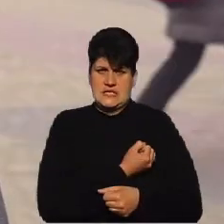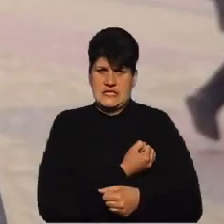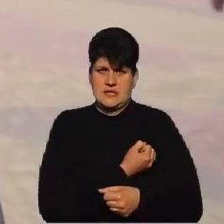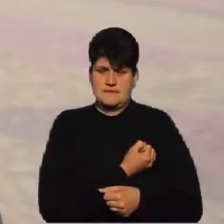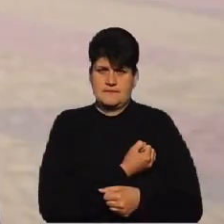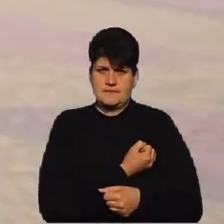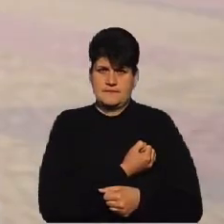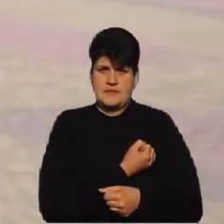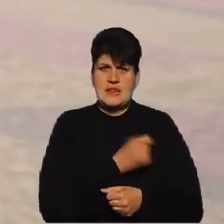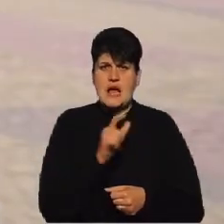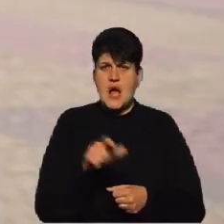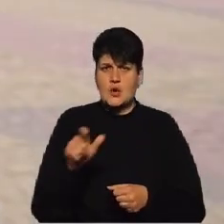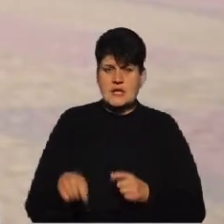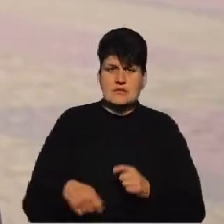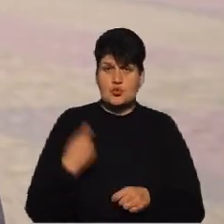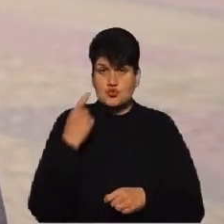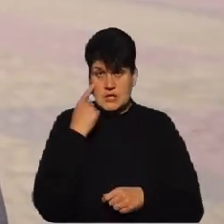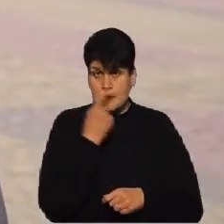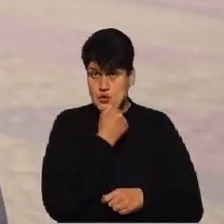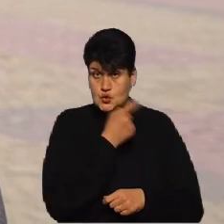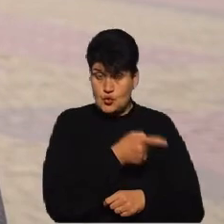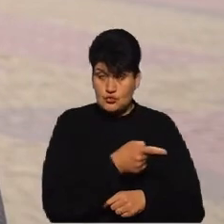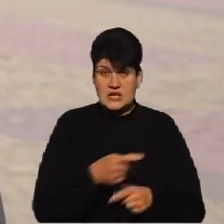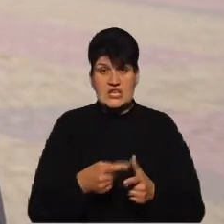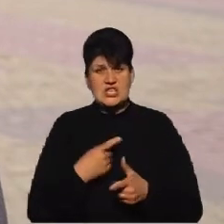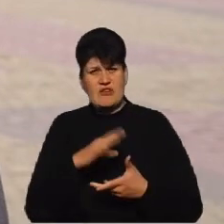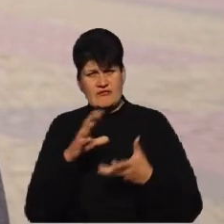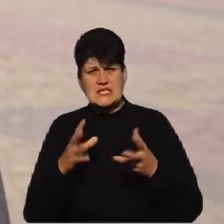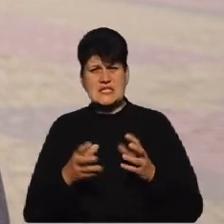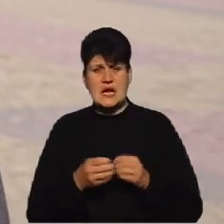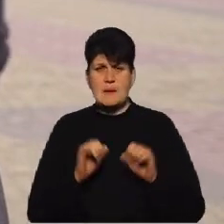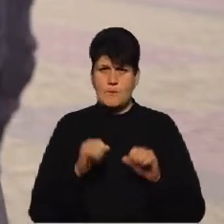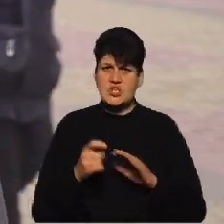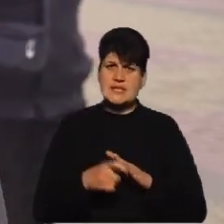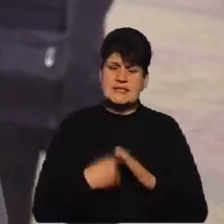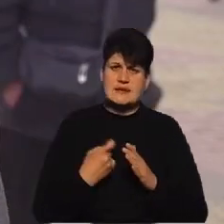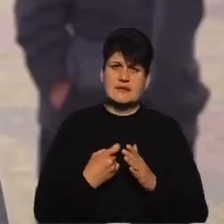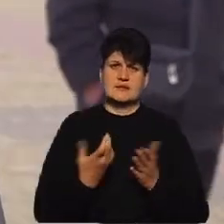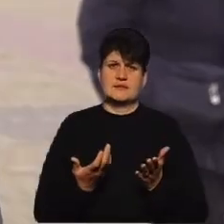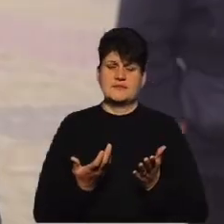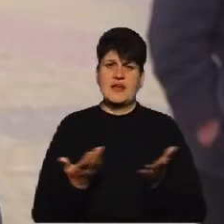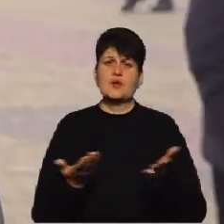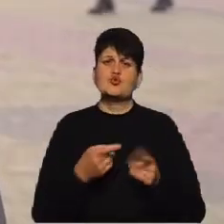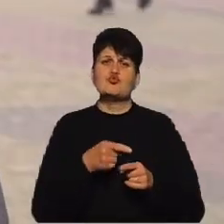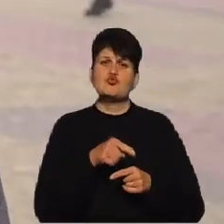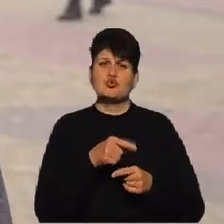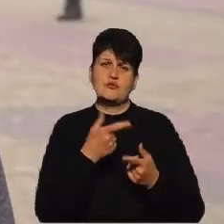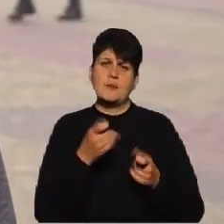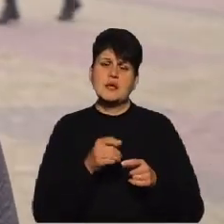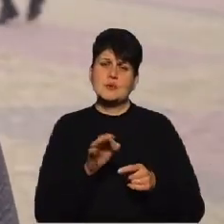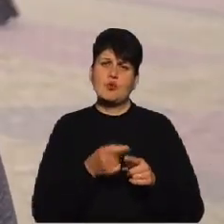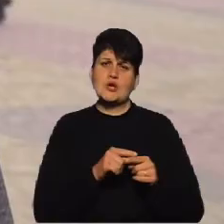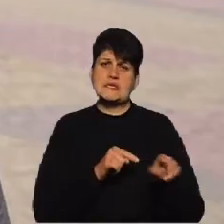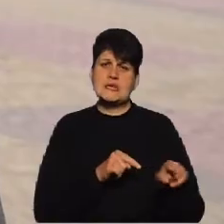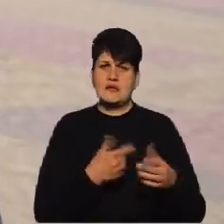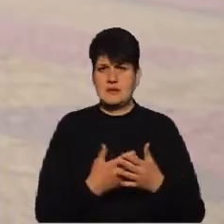на людей з порушенням зору, і чи взагалі можна дізнатися якось цю інформацію про це. Наприклад, мені це було